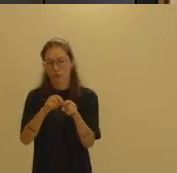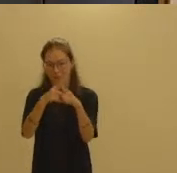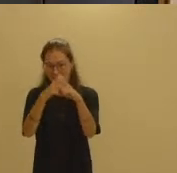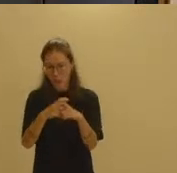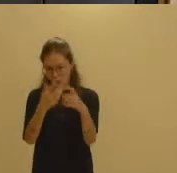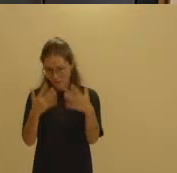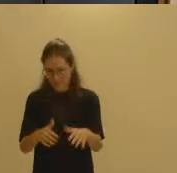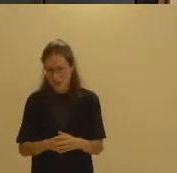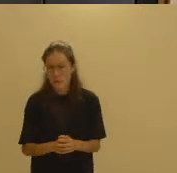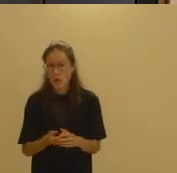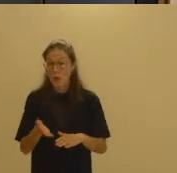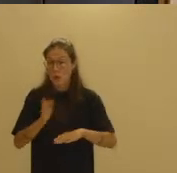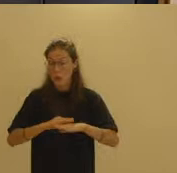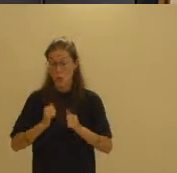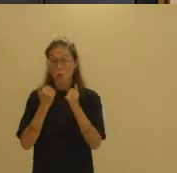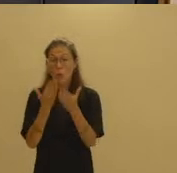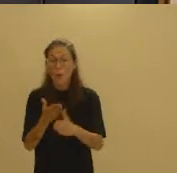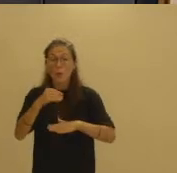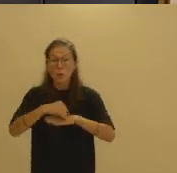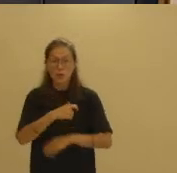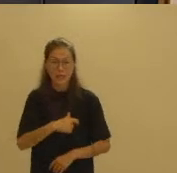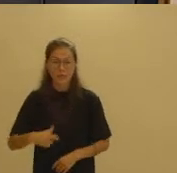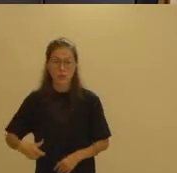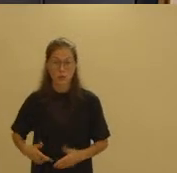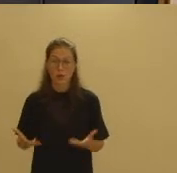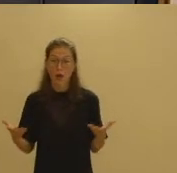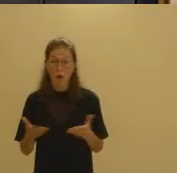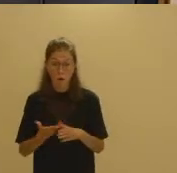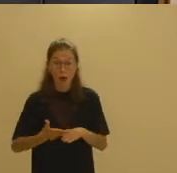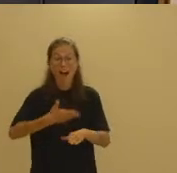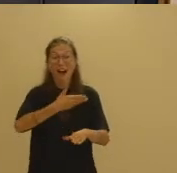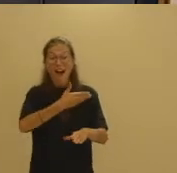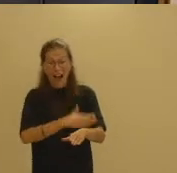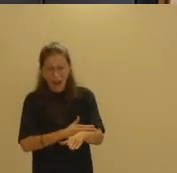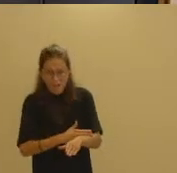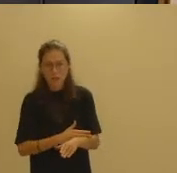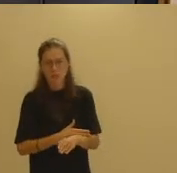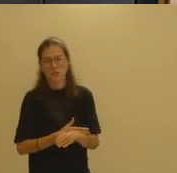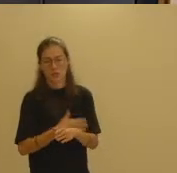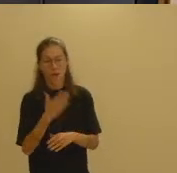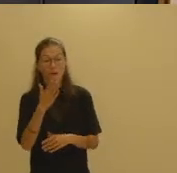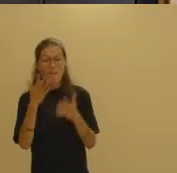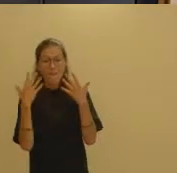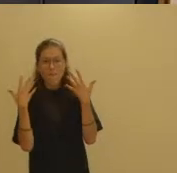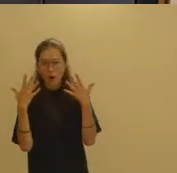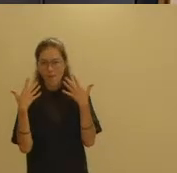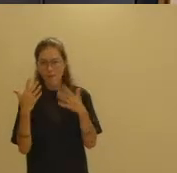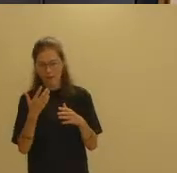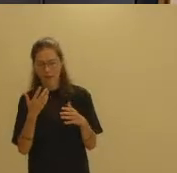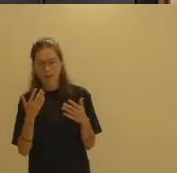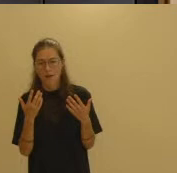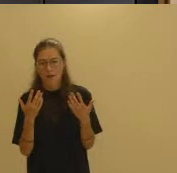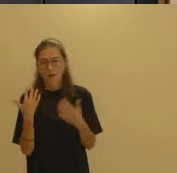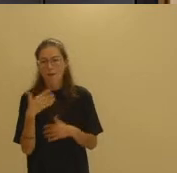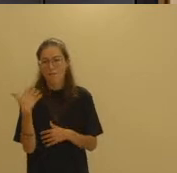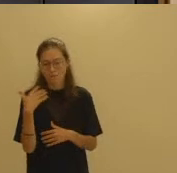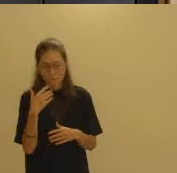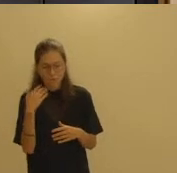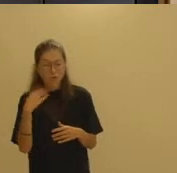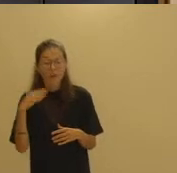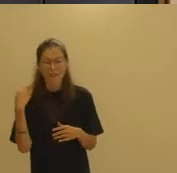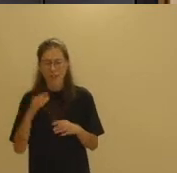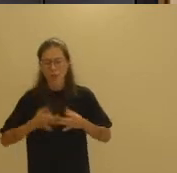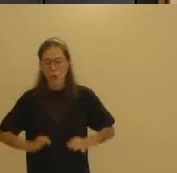proposé au conseil municipal d'accorder une avance de 350 euros par élève au titre du